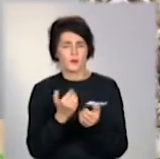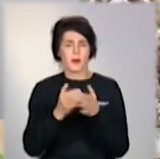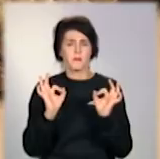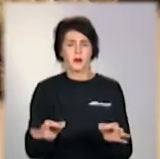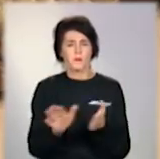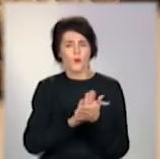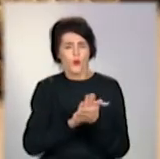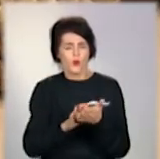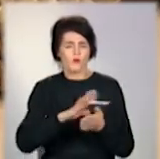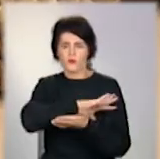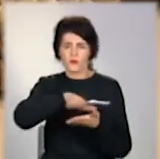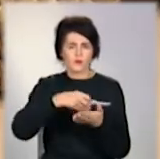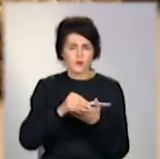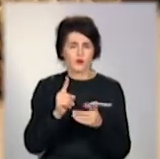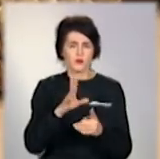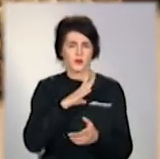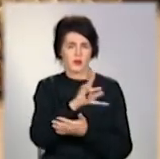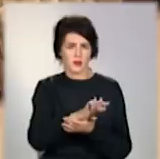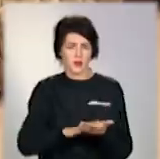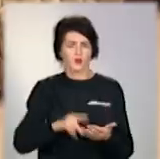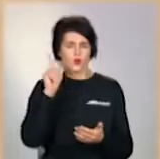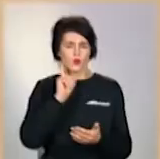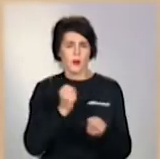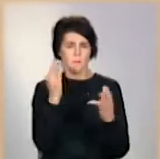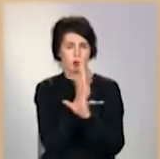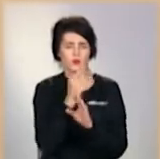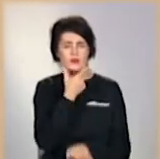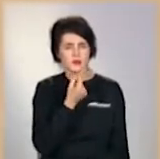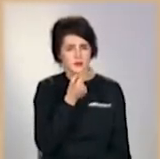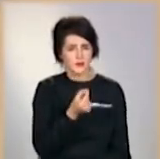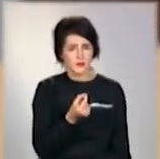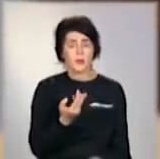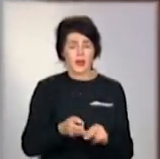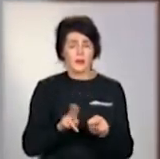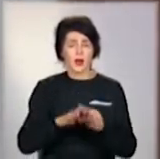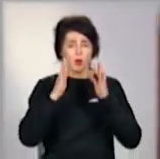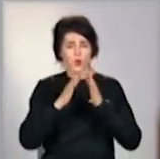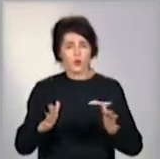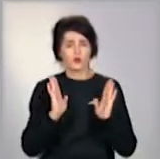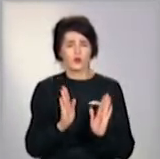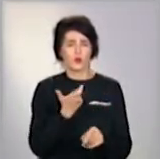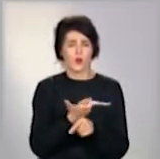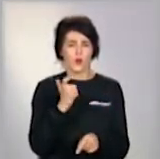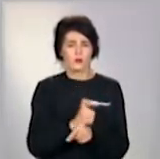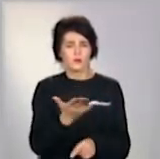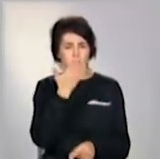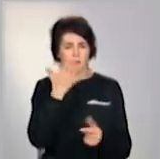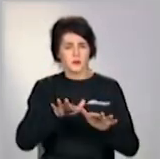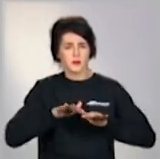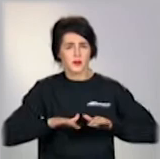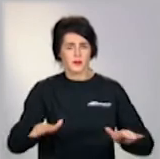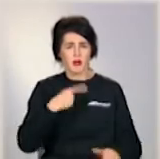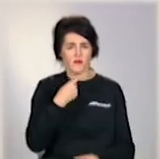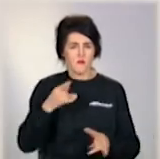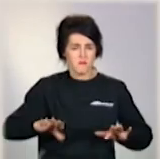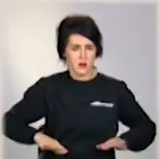помити, висушити, щоб в дальнейшем сохранилась природна красота. Від такої ялинки буде ще й чудовий аромат, додає